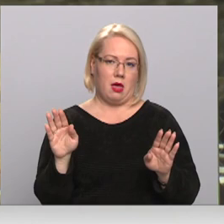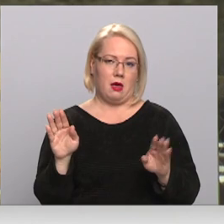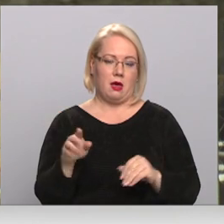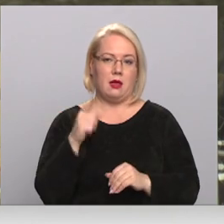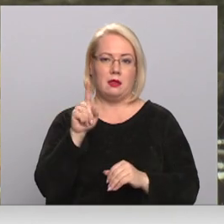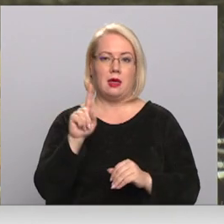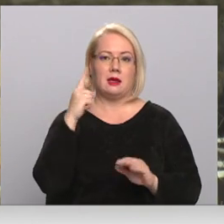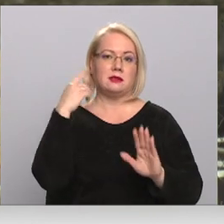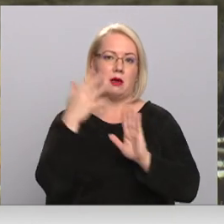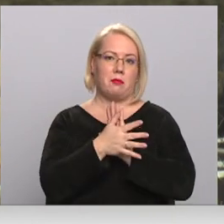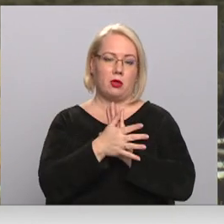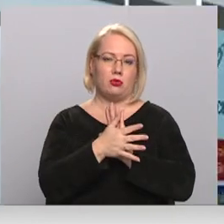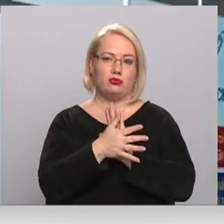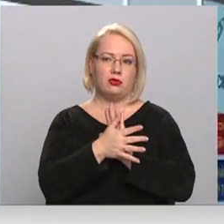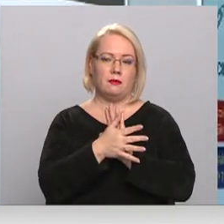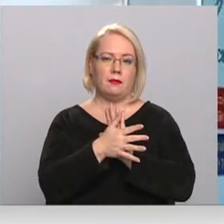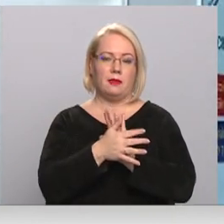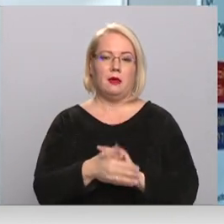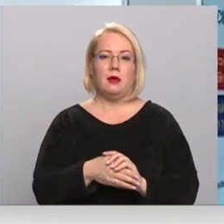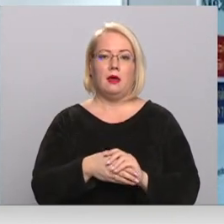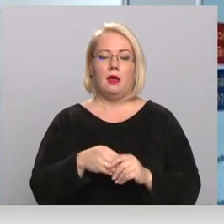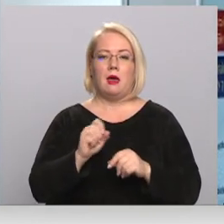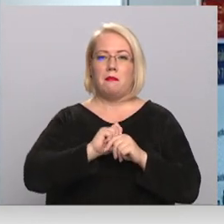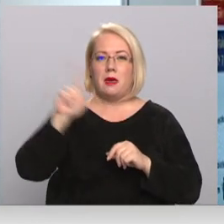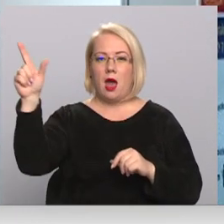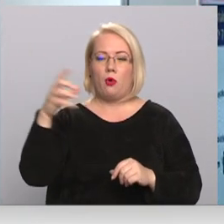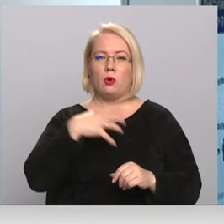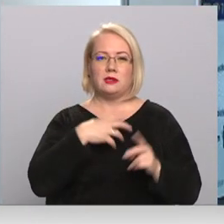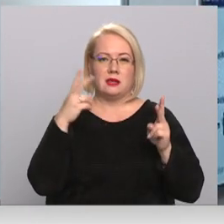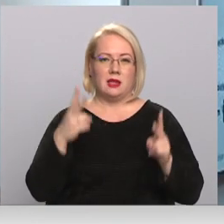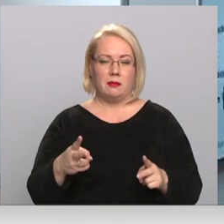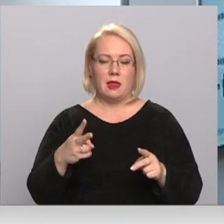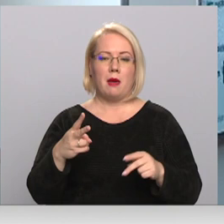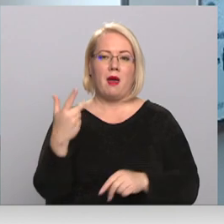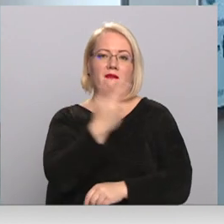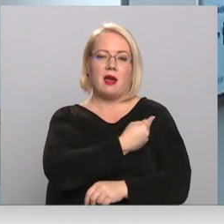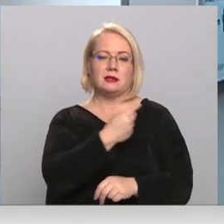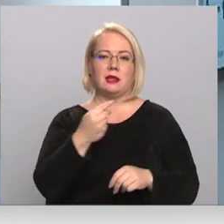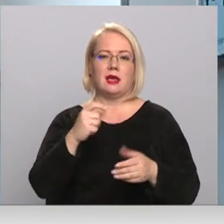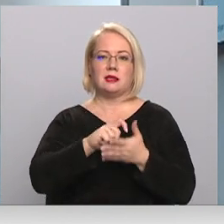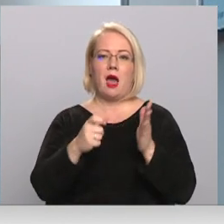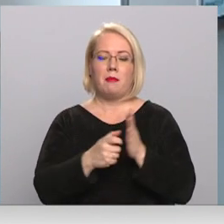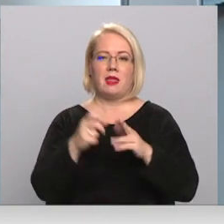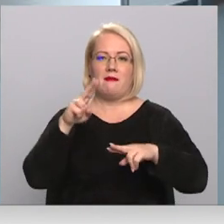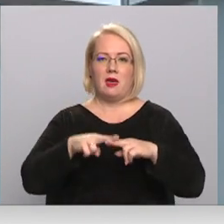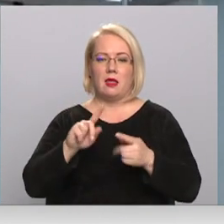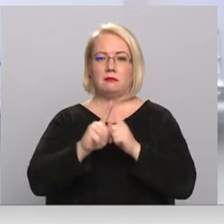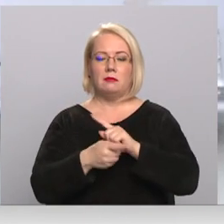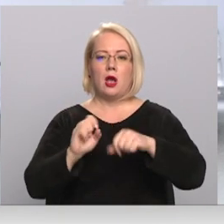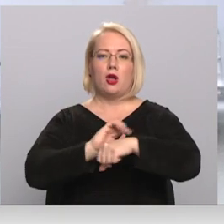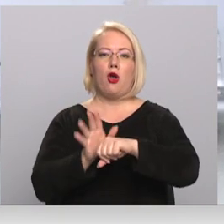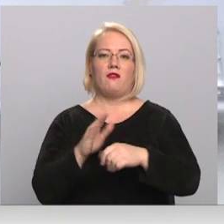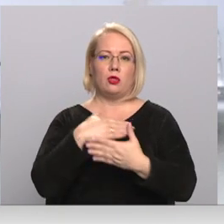Viņi ir sapratuši. Pieaugot saslimstībai, vakcinācijas kabinetu vieta tiekot pārveidot par Covid nodaļu,